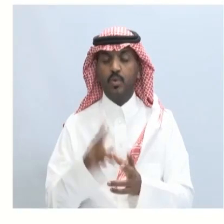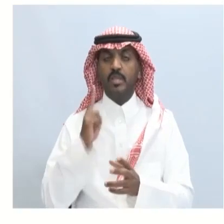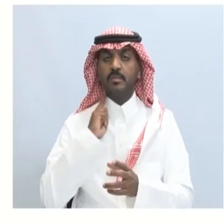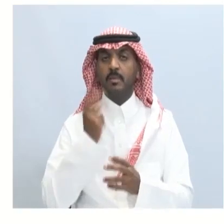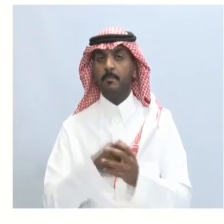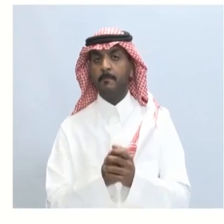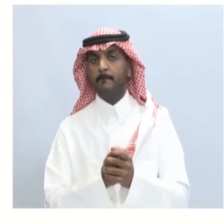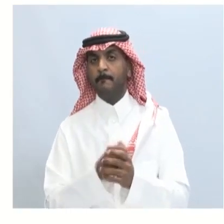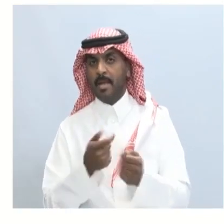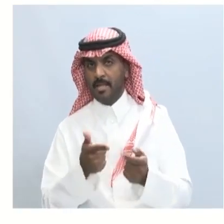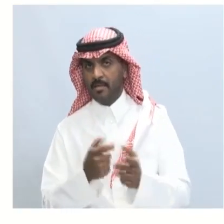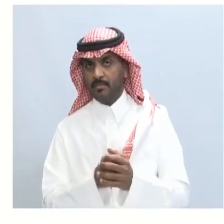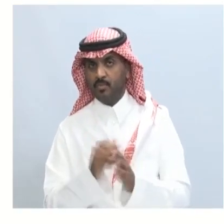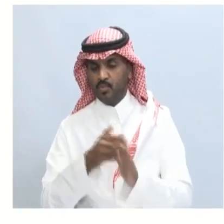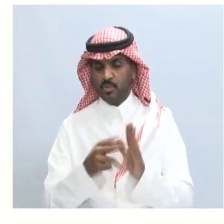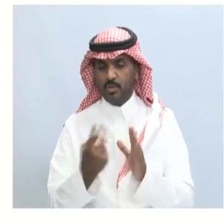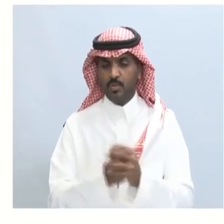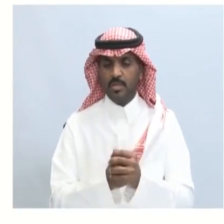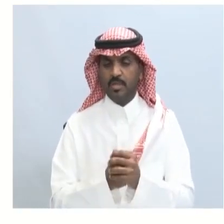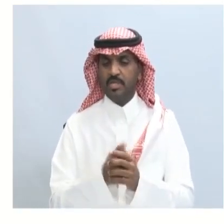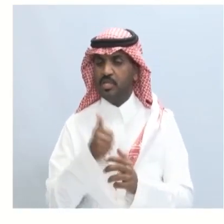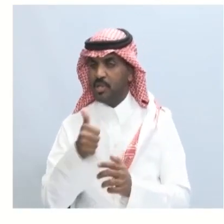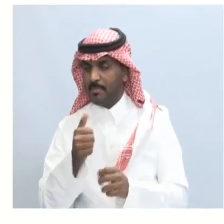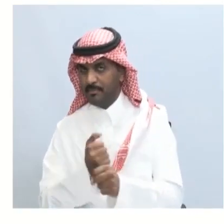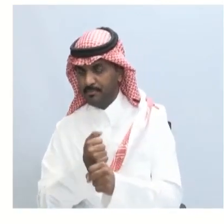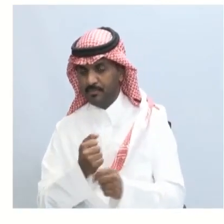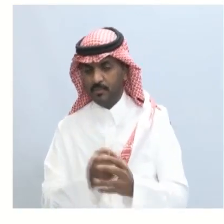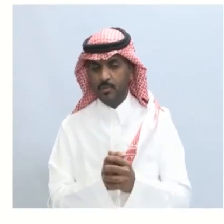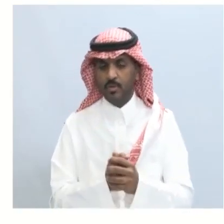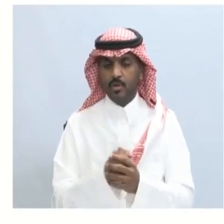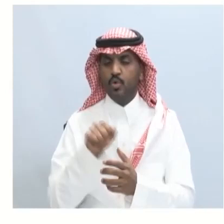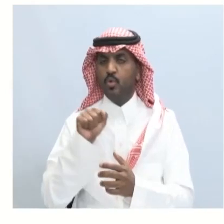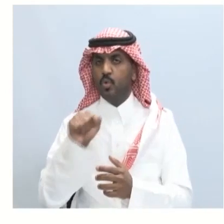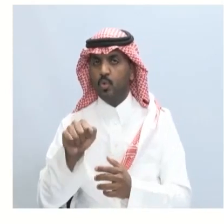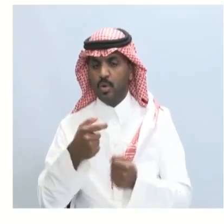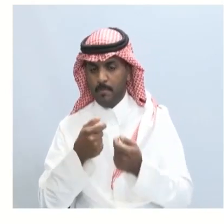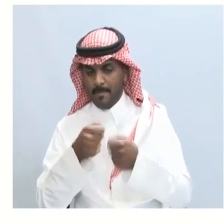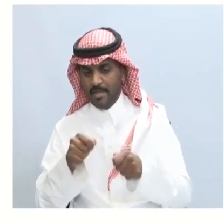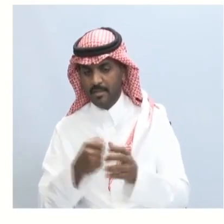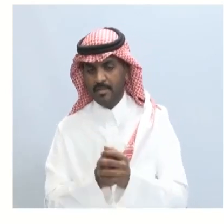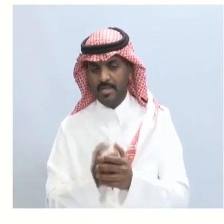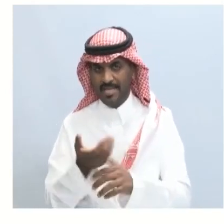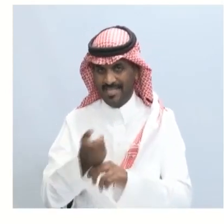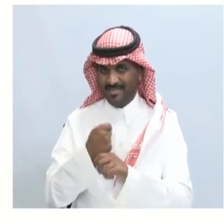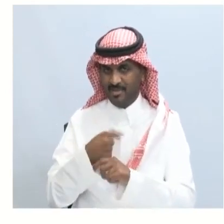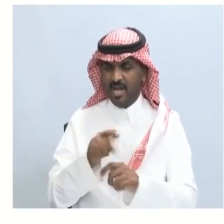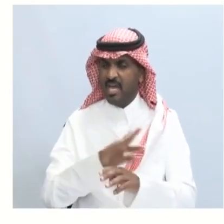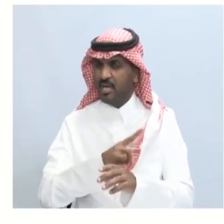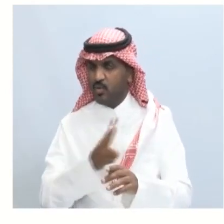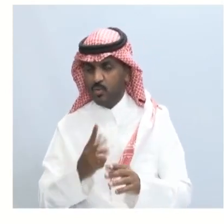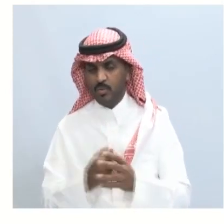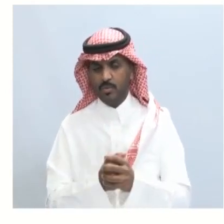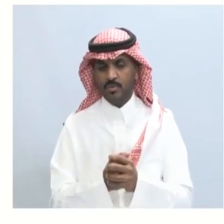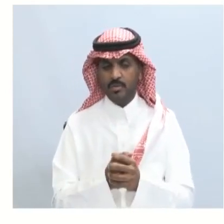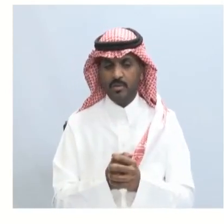عنصران هما ماذا عنصر ايجابي يتمثل في ماذا في الحق الحقوق الماليه التي يكتسبها للشخص ايا كان نوعها